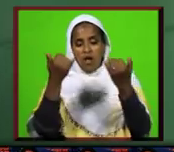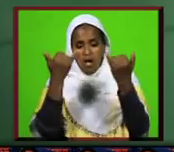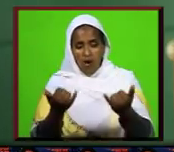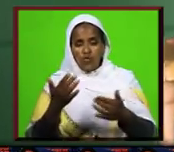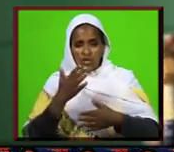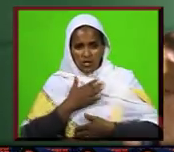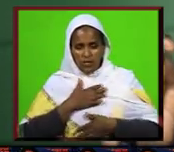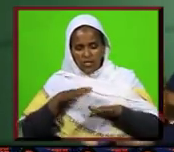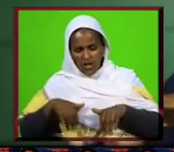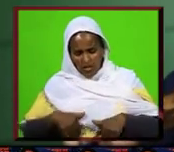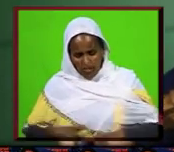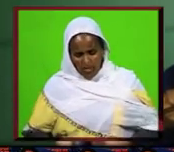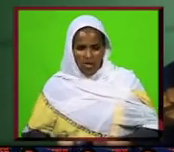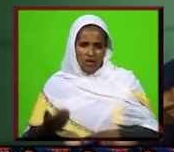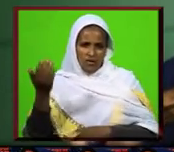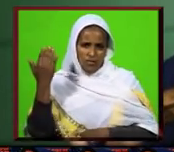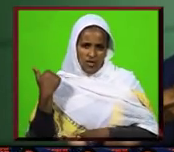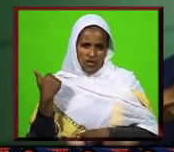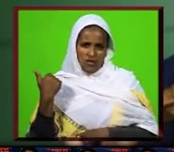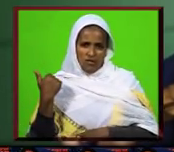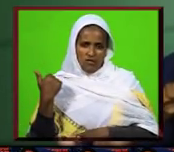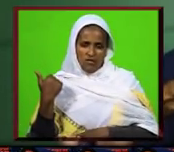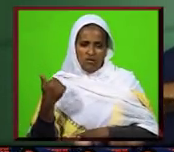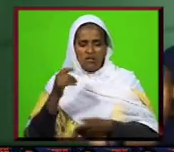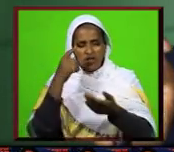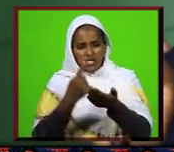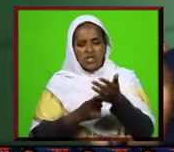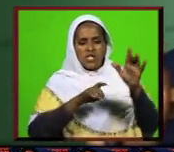አሁን እኔም ደክሜ የነበርኩትን